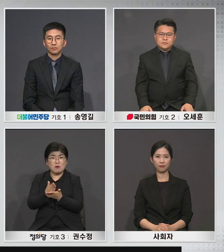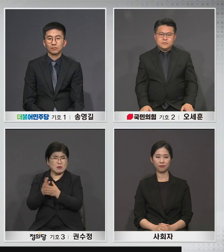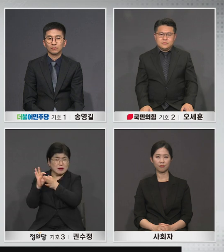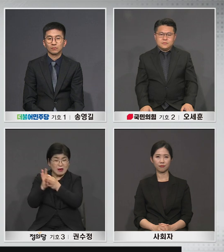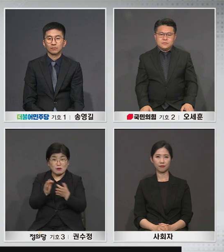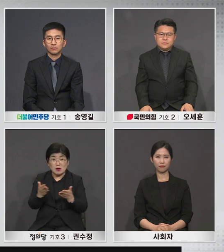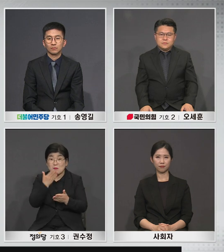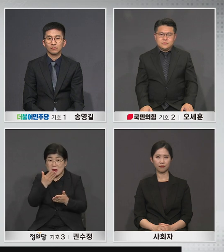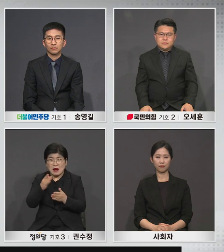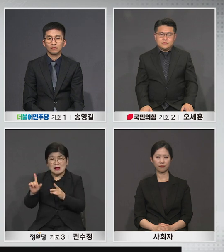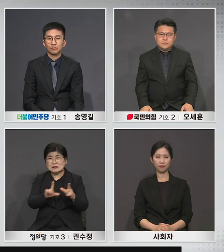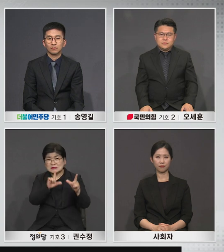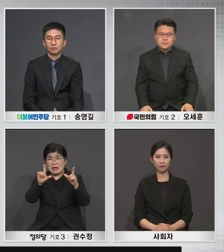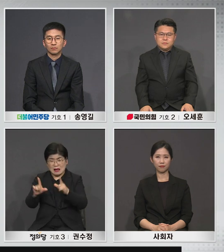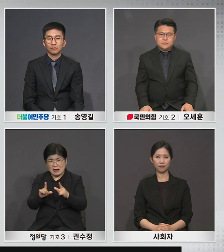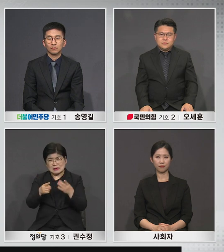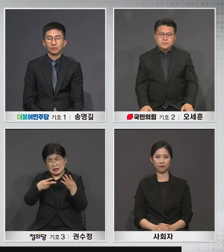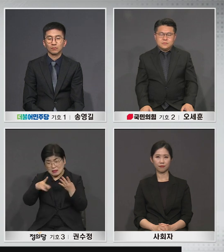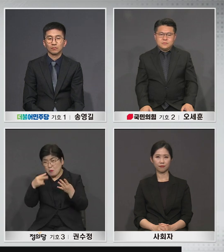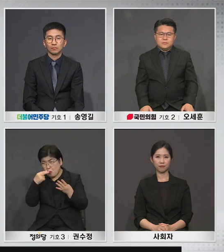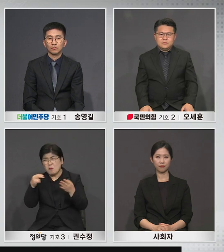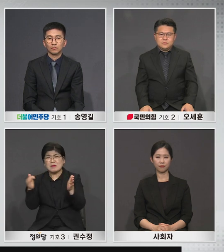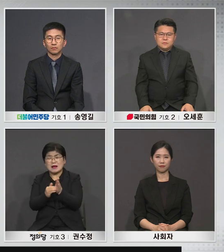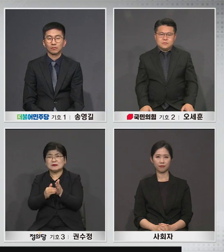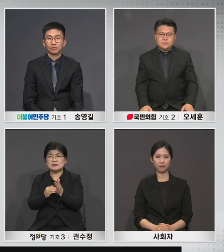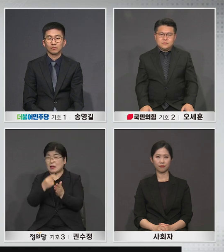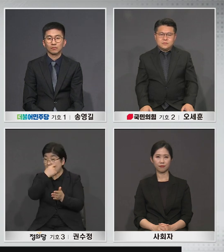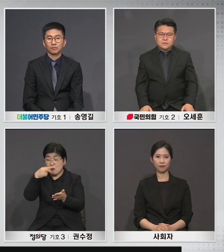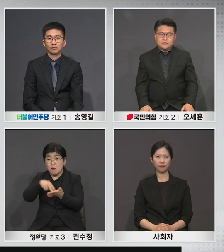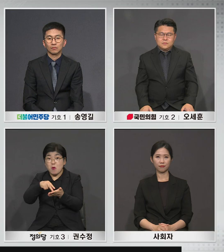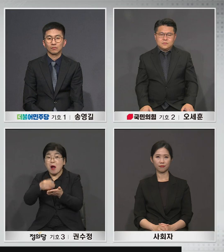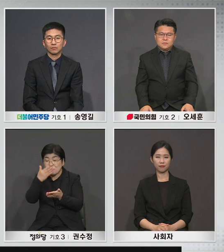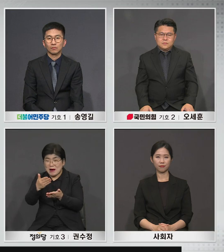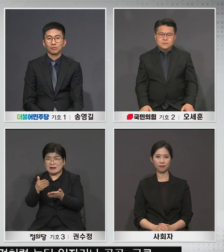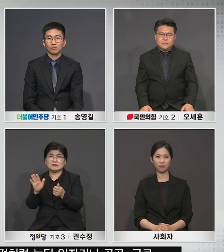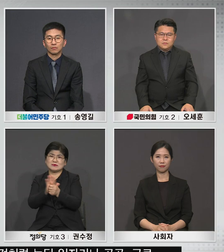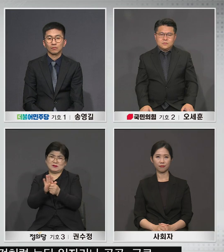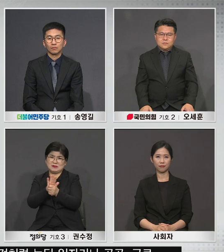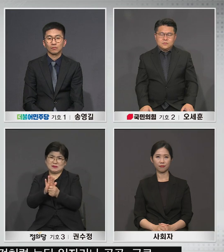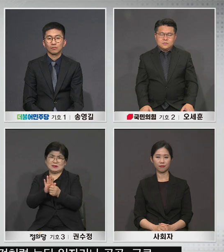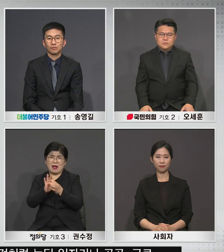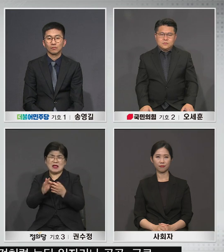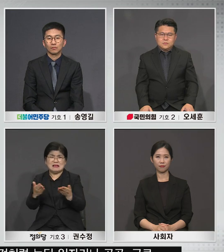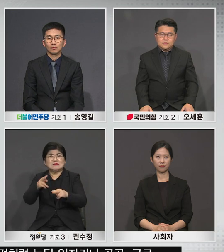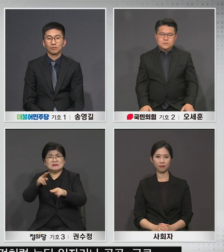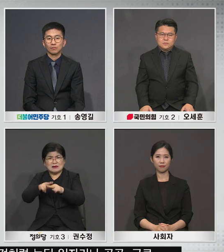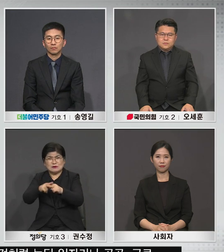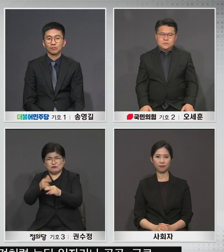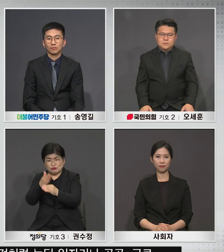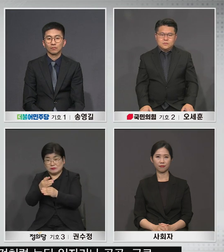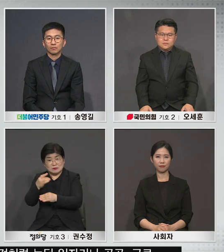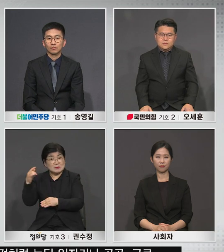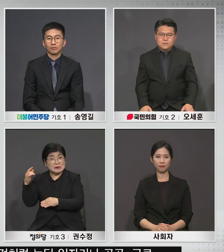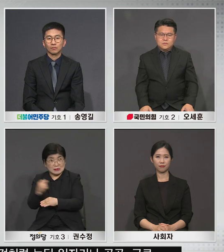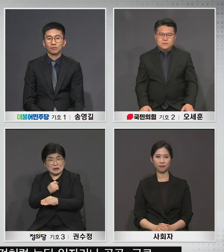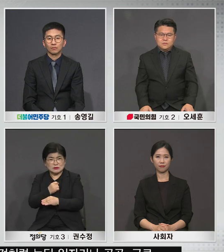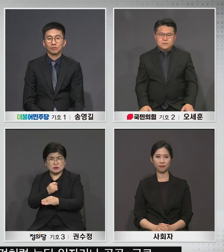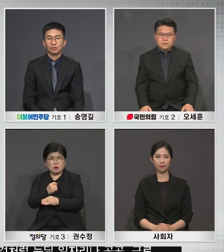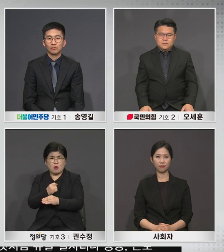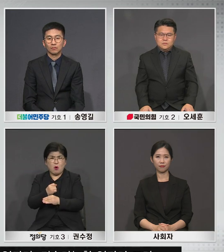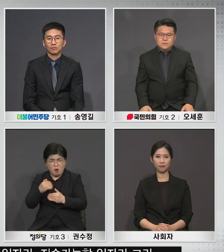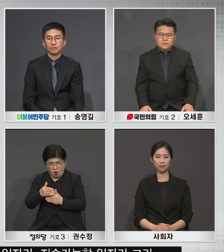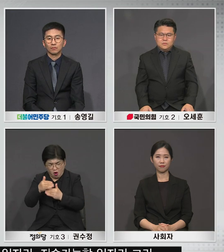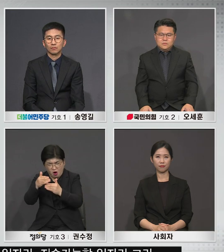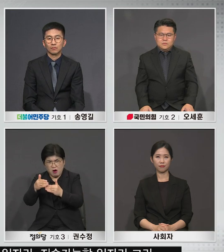일자리 그리고 생활임금과 사대보험까지 가능한 일자리를 만들어 제공하는 것을 이제는 가장 중심에 놓고 우리가 선전포고할 때가 되지 않았나라는